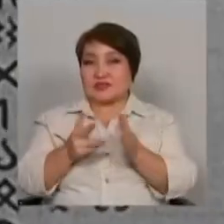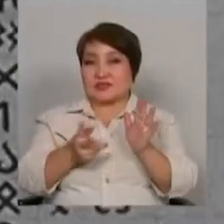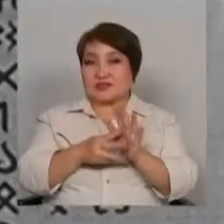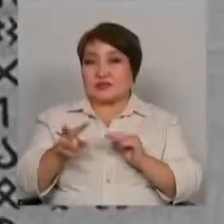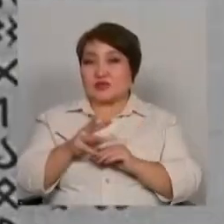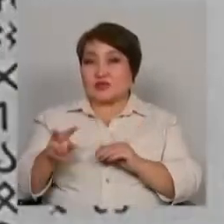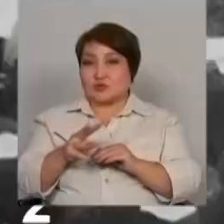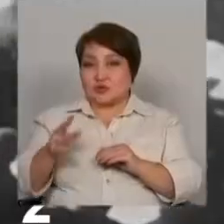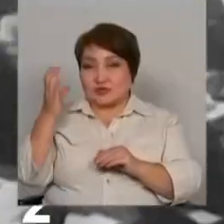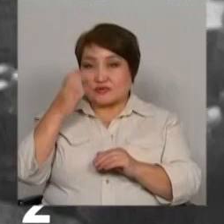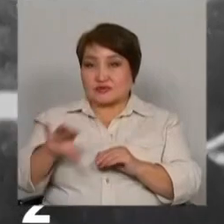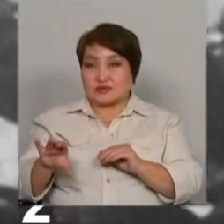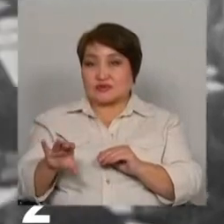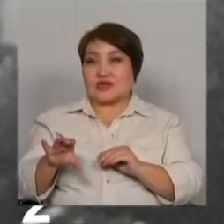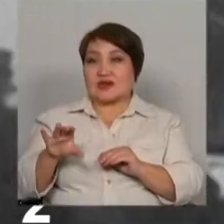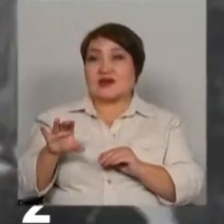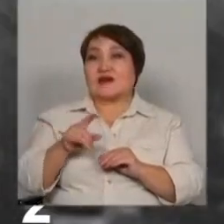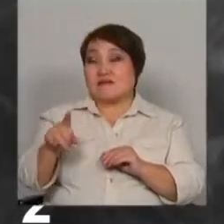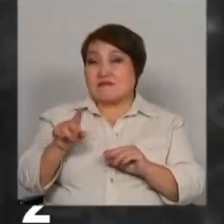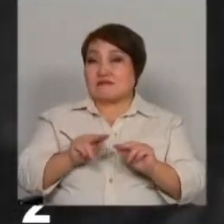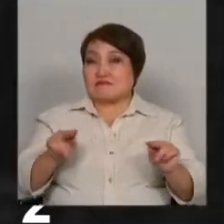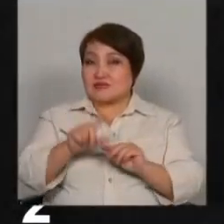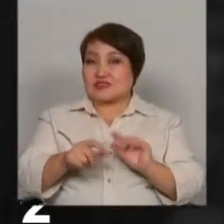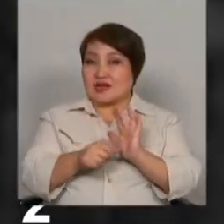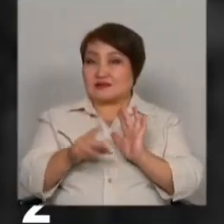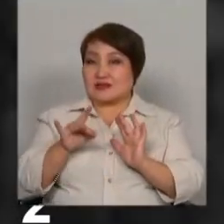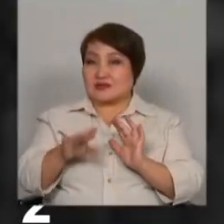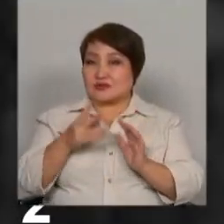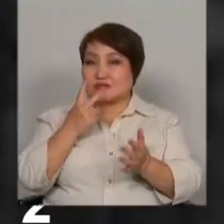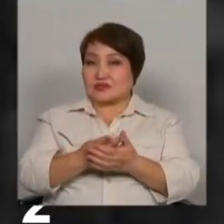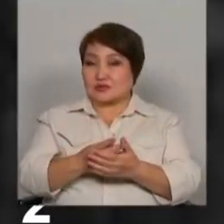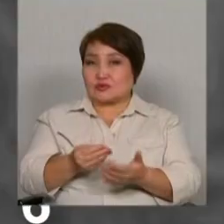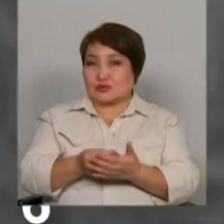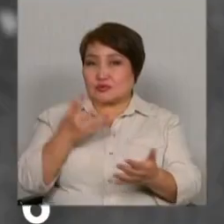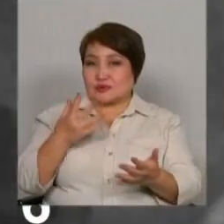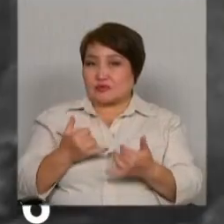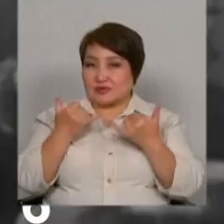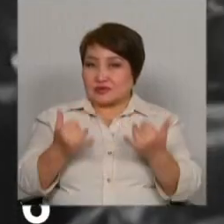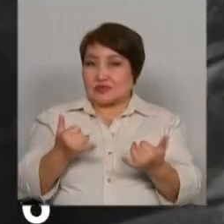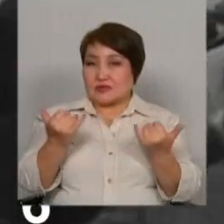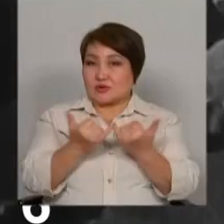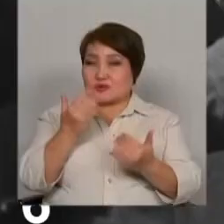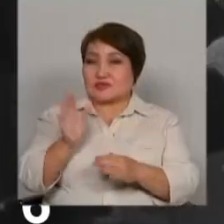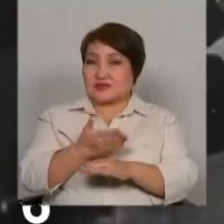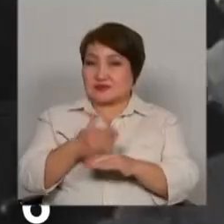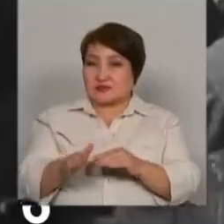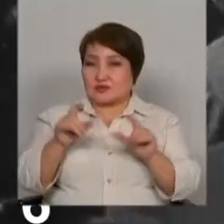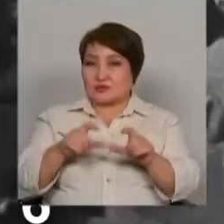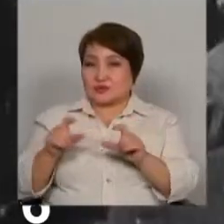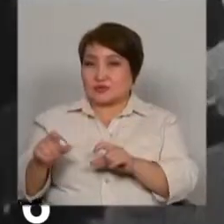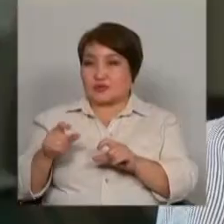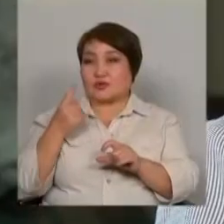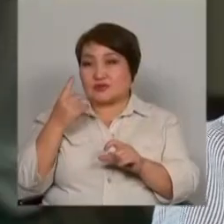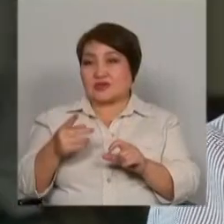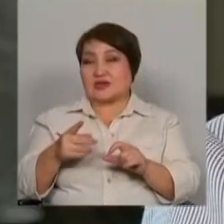ағартушы 6 рет көрсетіледі. Оның құрметті қонақтар қатарында отырып өзге түркол ғалымдарды тыңдағанын, қол шапалақтағанын көруге